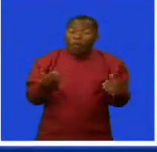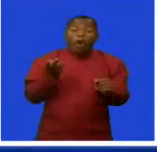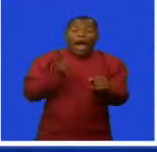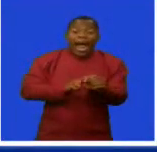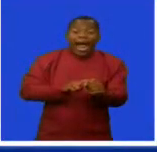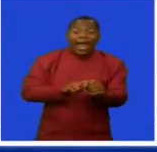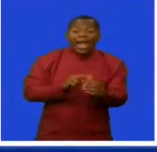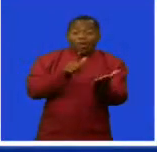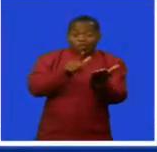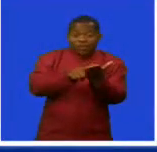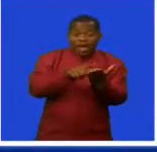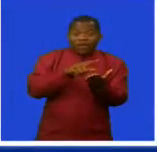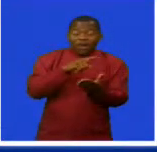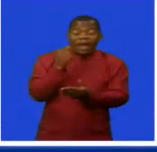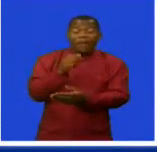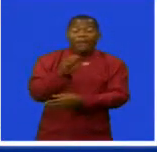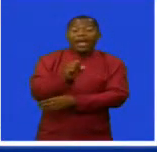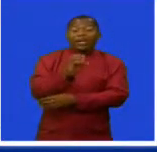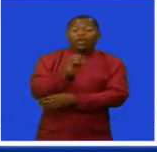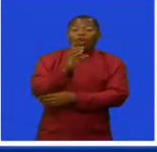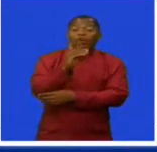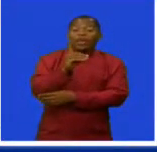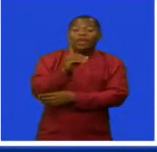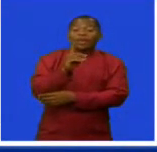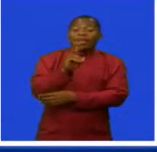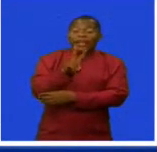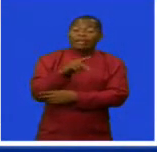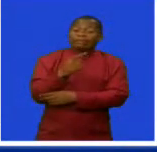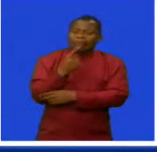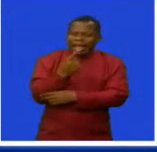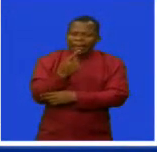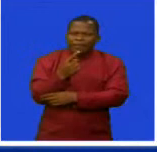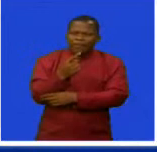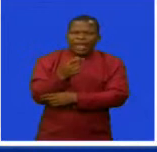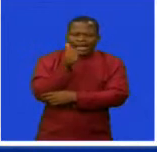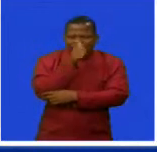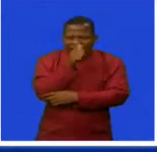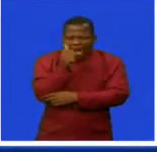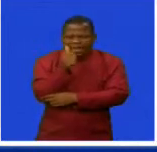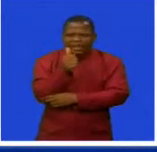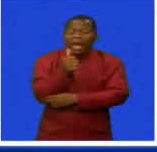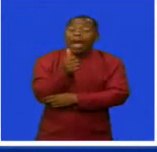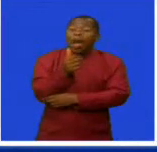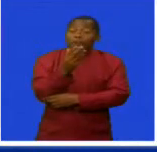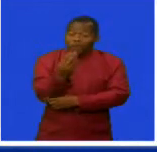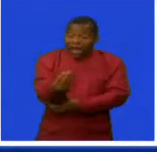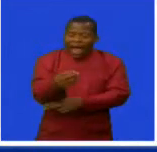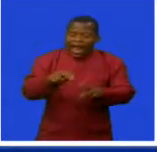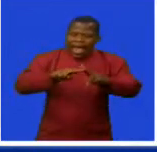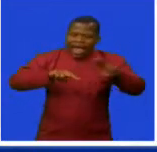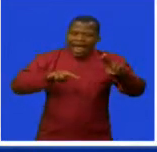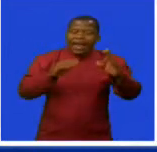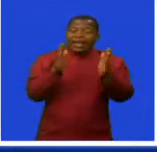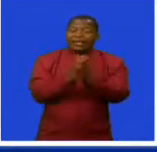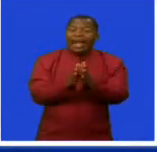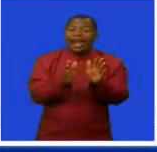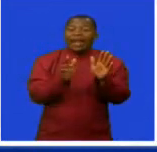iyabeka ukuthi umuntu lolala nemuntu longephasi kwa-18 loko kusho i-rape. Usho ukuthi